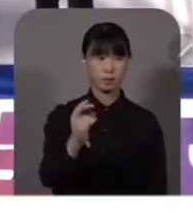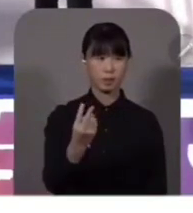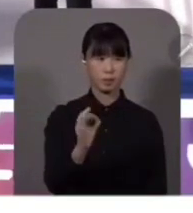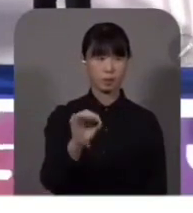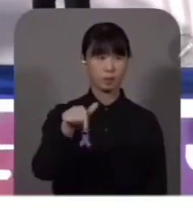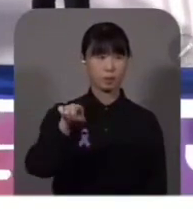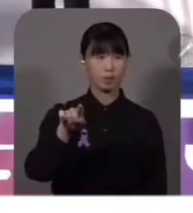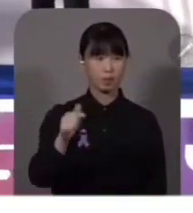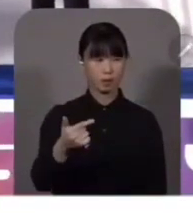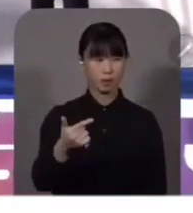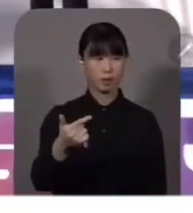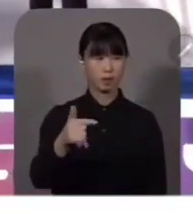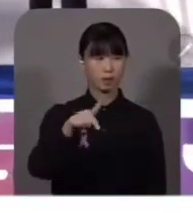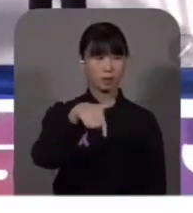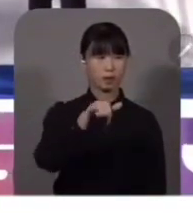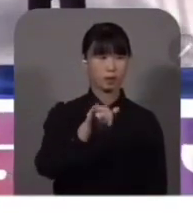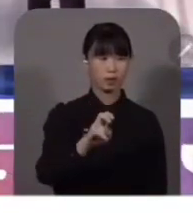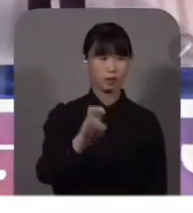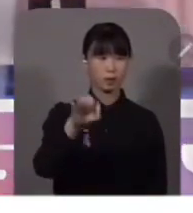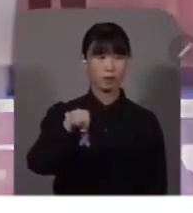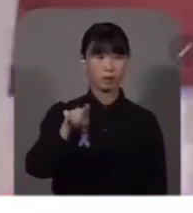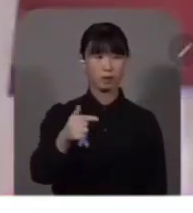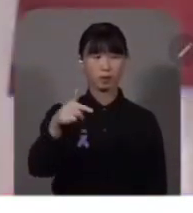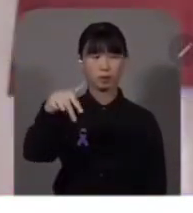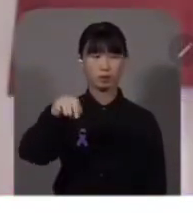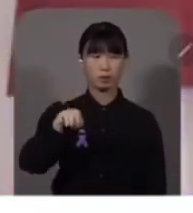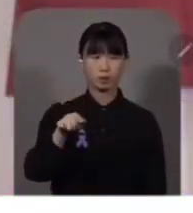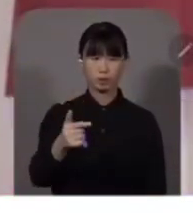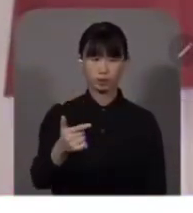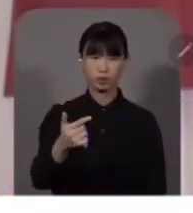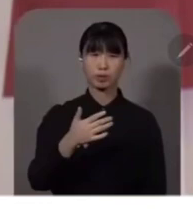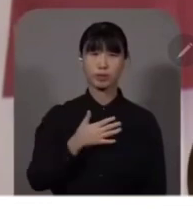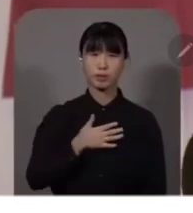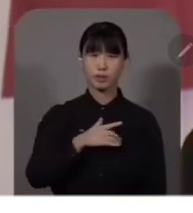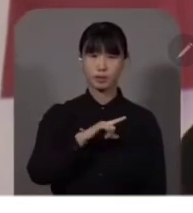내 이름은 김원준.